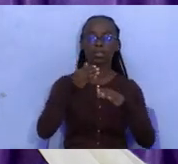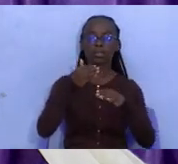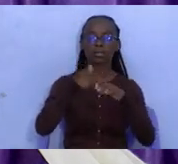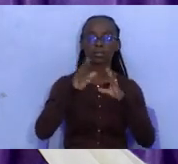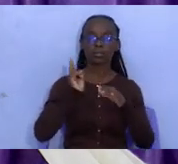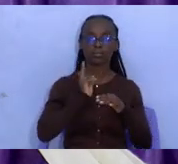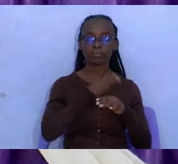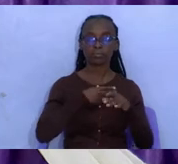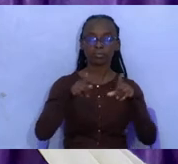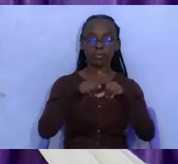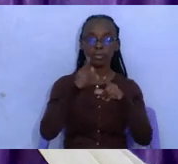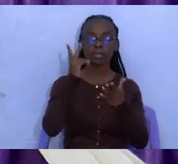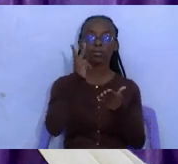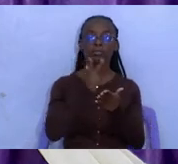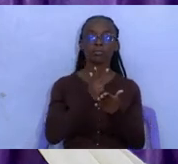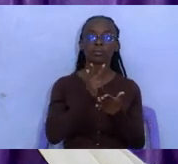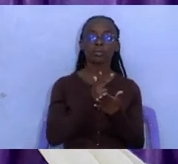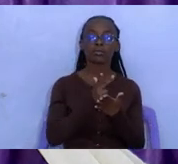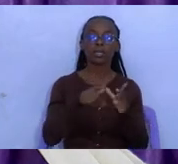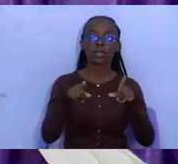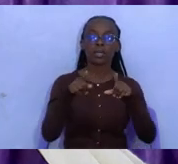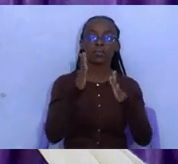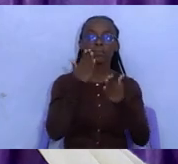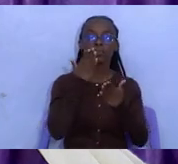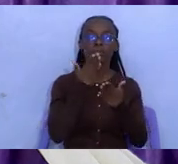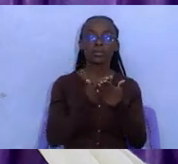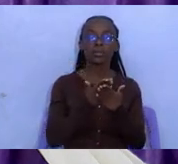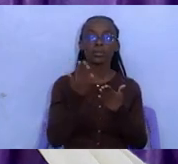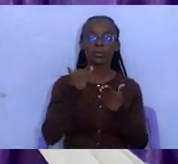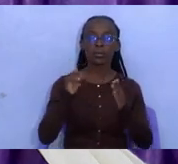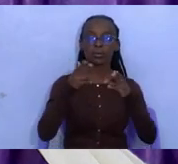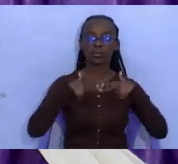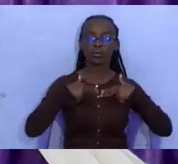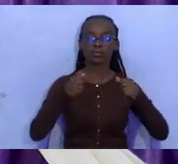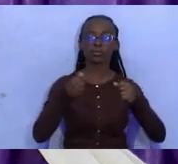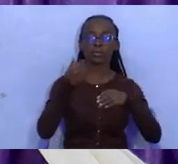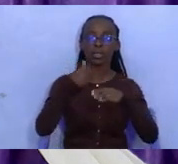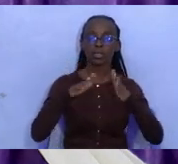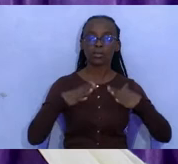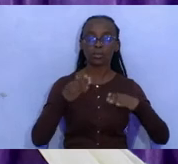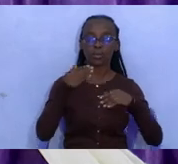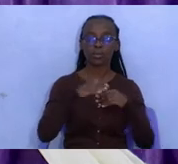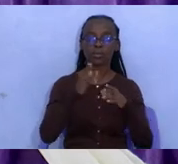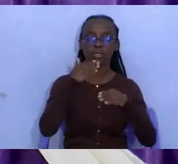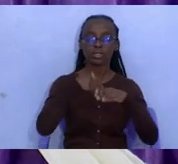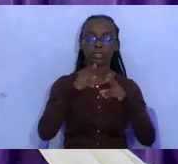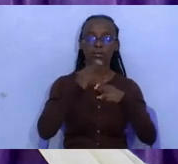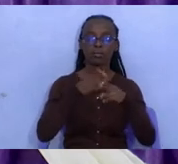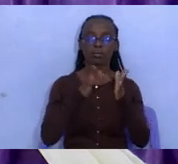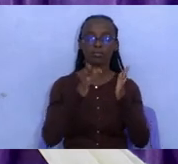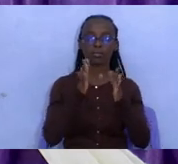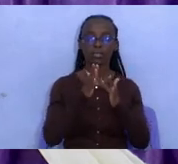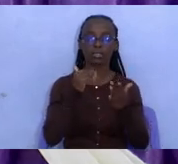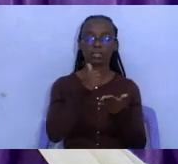wako, ulinzi ni sehemu ya watu wako. Asante, maana afya ni sehemu ya watu wako. Kwa jina la Yesu tunaomba